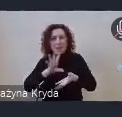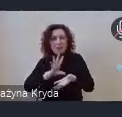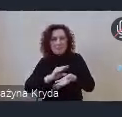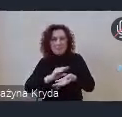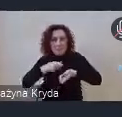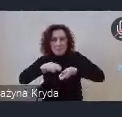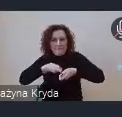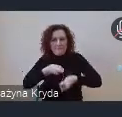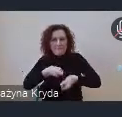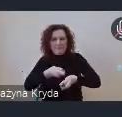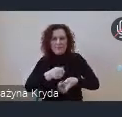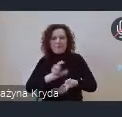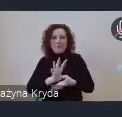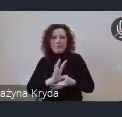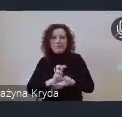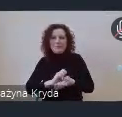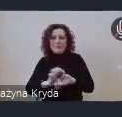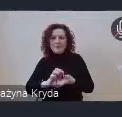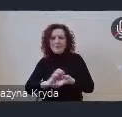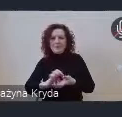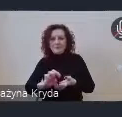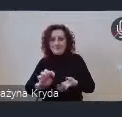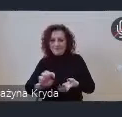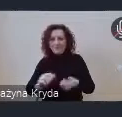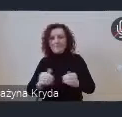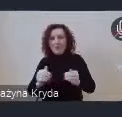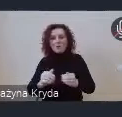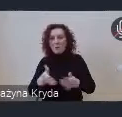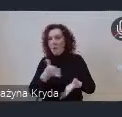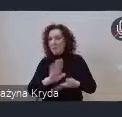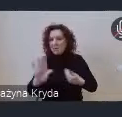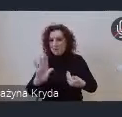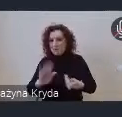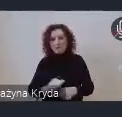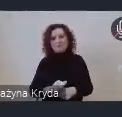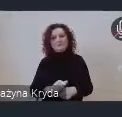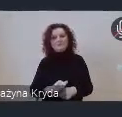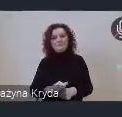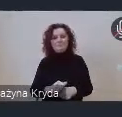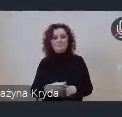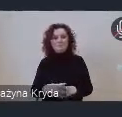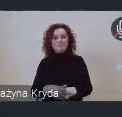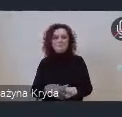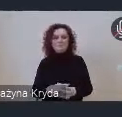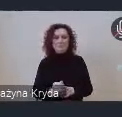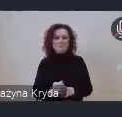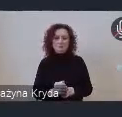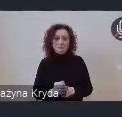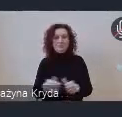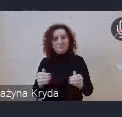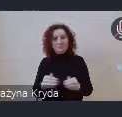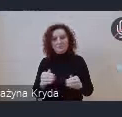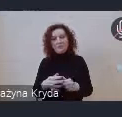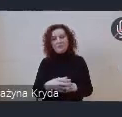powierzchnię tych płytek i może ją zmatowić bardziej może sprawić że ona będzie bardziej chropowata przez co będzie bardziej